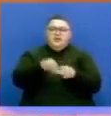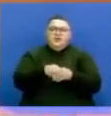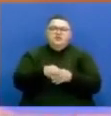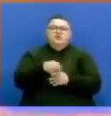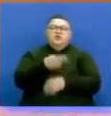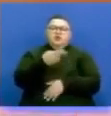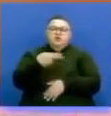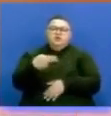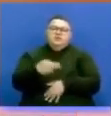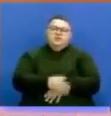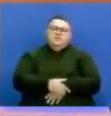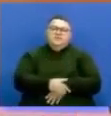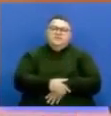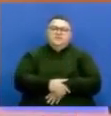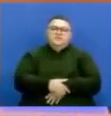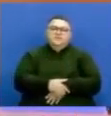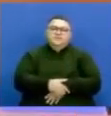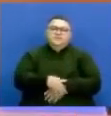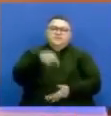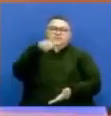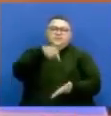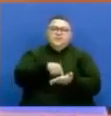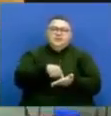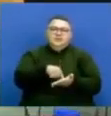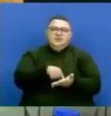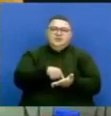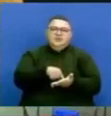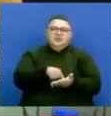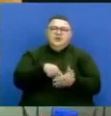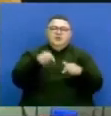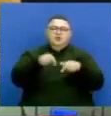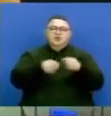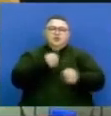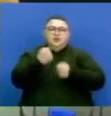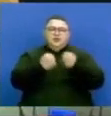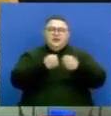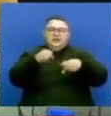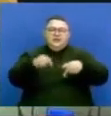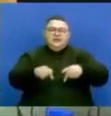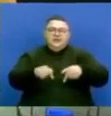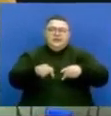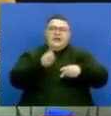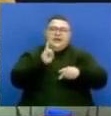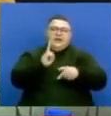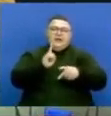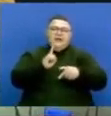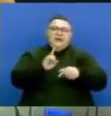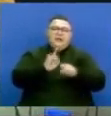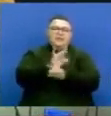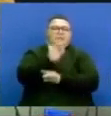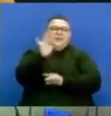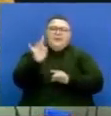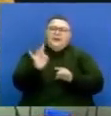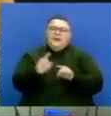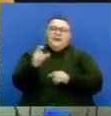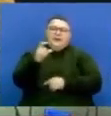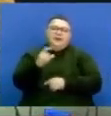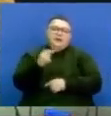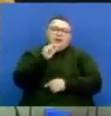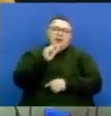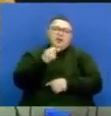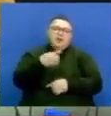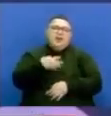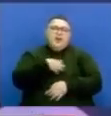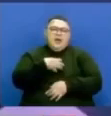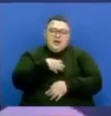Indonesia. Jadi pada intinya resolusi ini memuat berbagai langkah dan berbagai hal dan